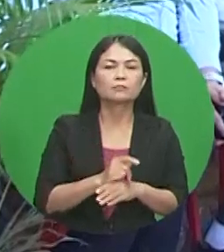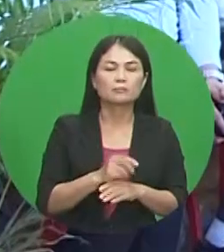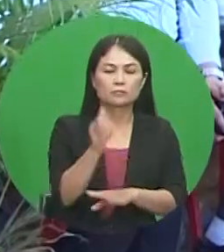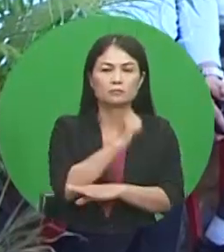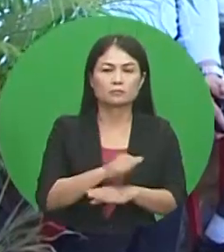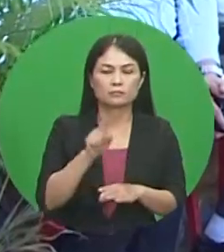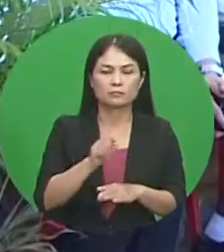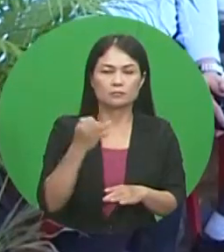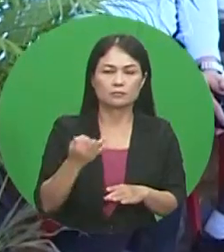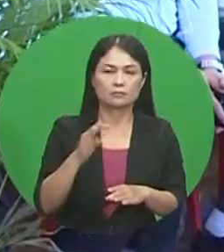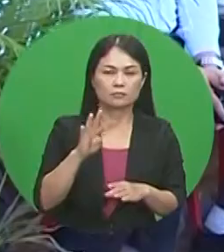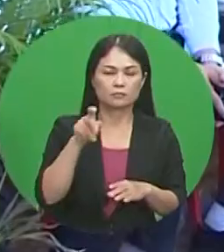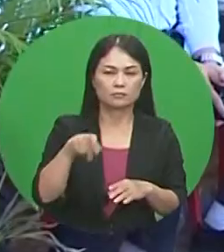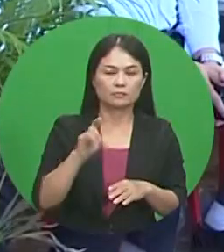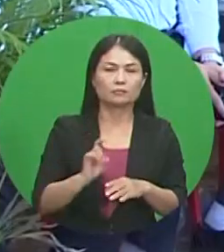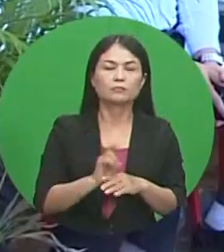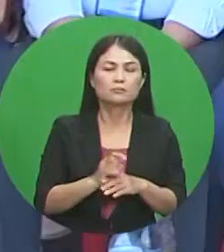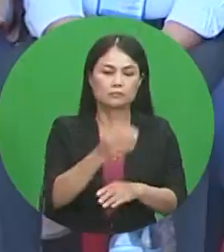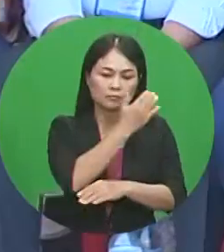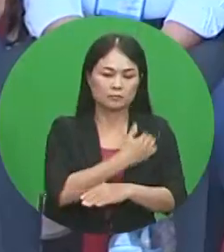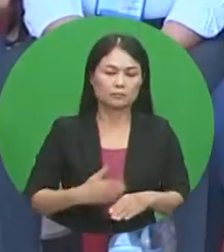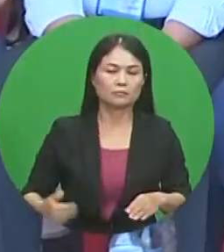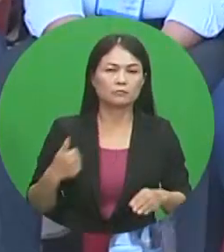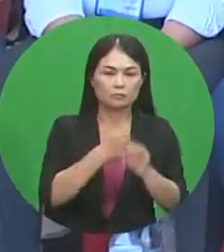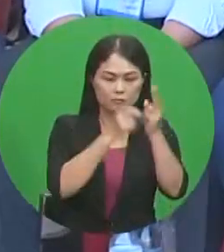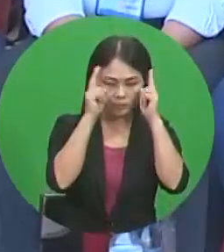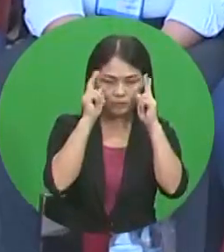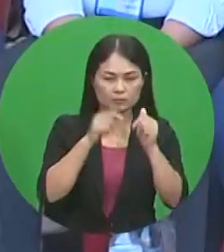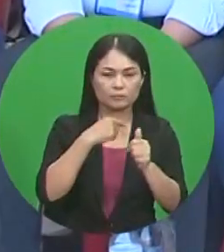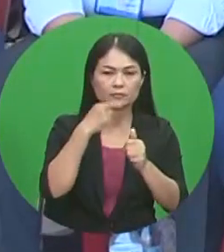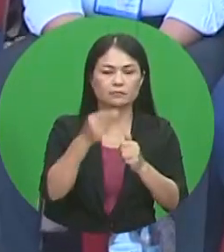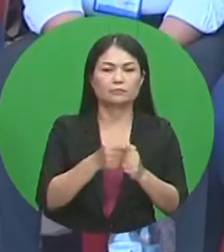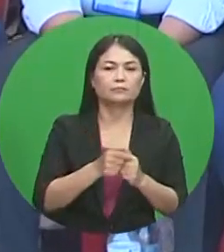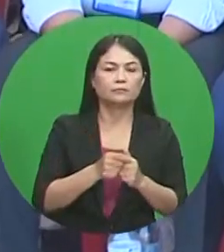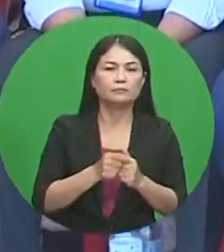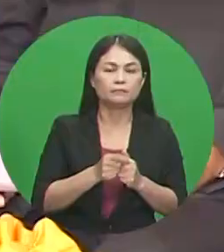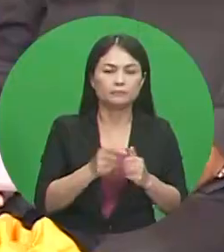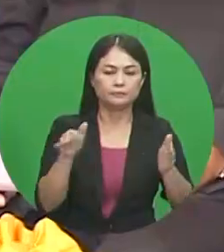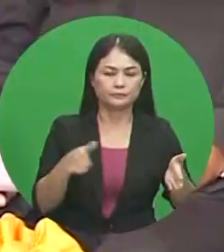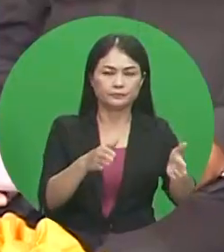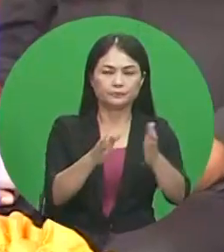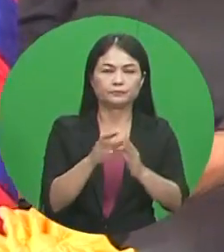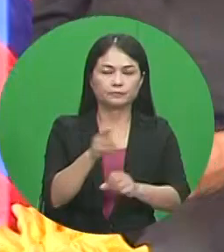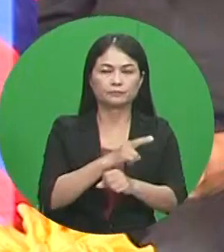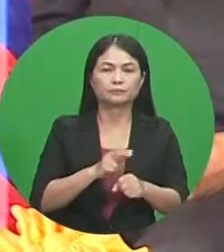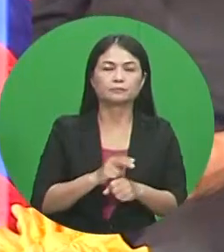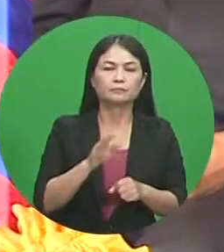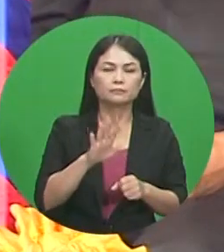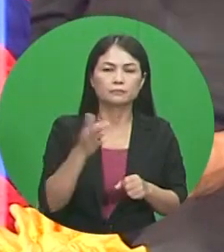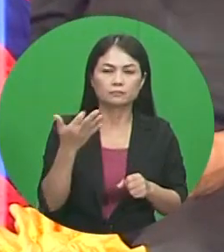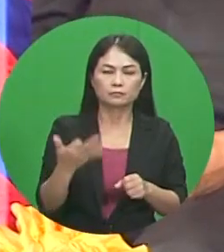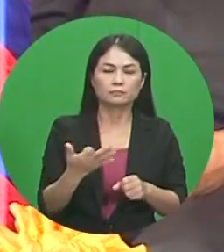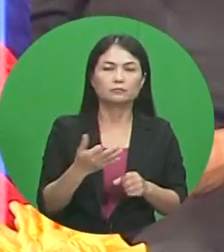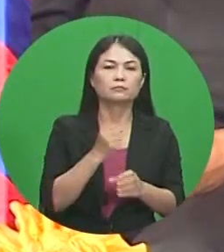174 គីឡូម៉ែត្រសម្តេចតេជោនាយករដ្ឋមន្ត្រីបានថ្លែងថា កំណត់ផ្លូវជាតិលេខ58